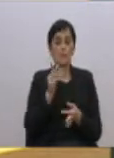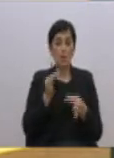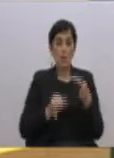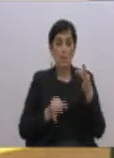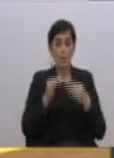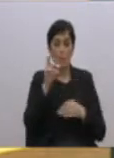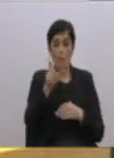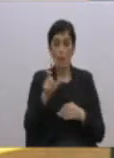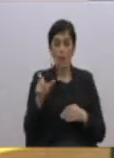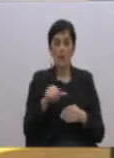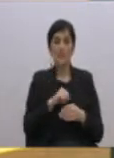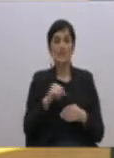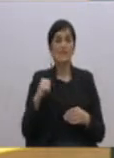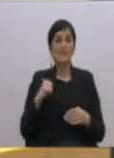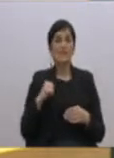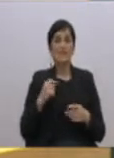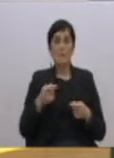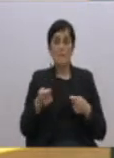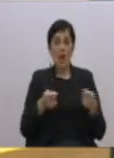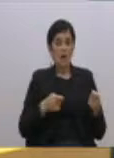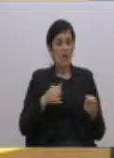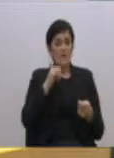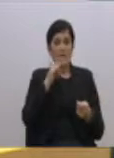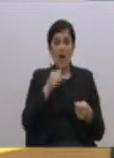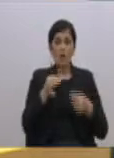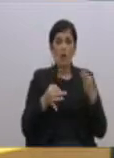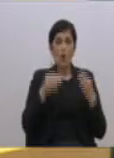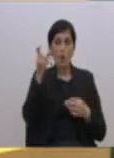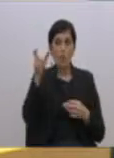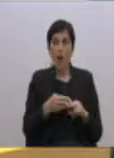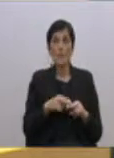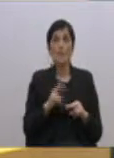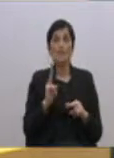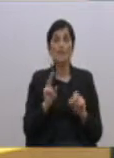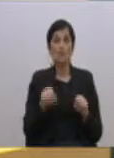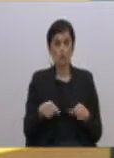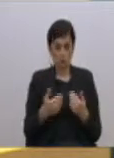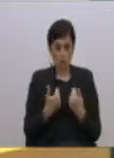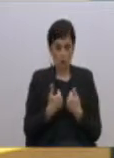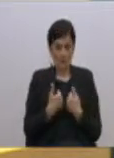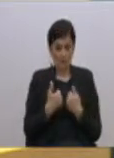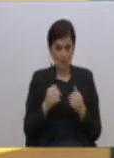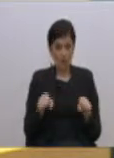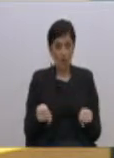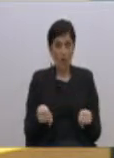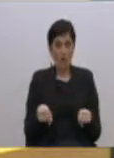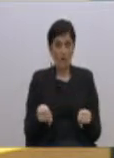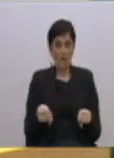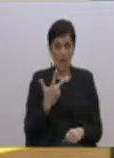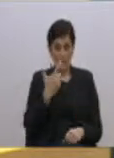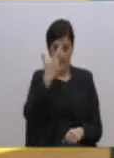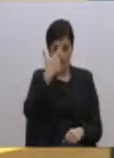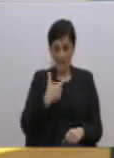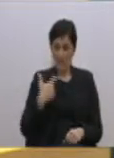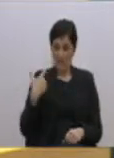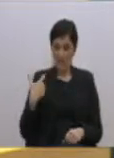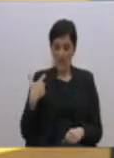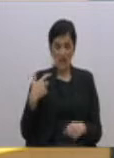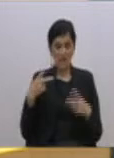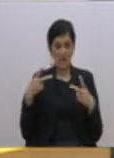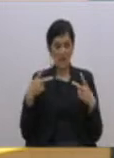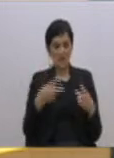მოსამართლეები თვითმართველობას ვერ შეძლებენ. მოსამართლეებს ხო ეს არ შეუძლიათ. ჩვენ შეგვიძლია აი სამი კაცი დავბლოკავთ